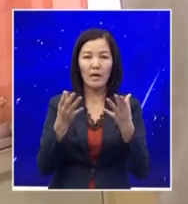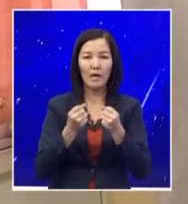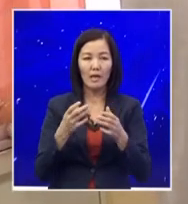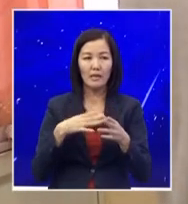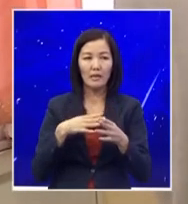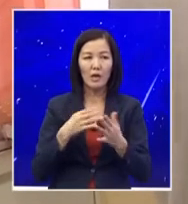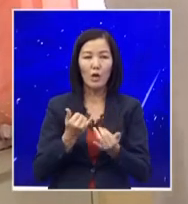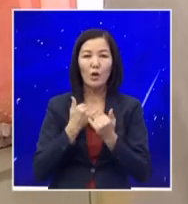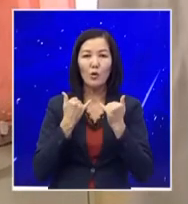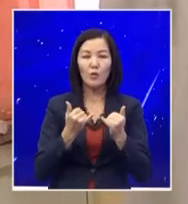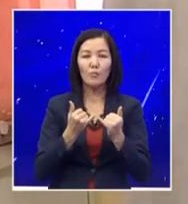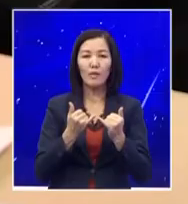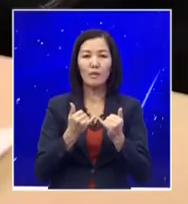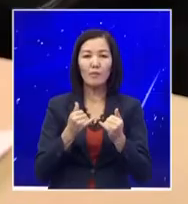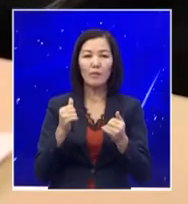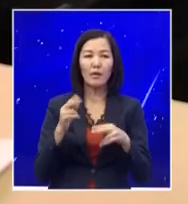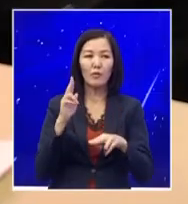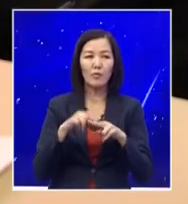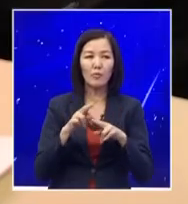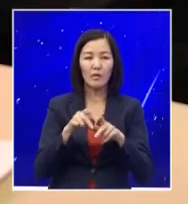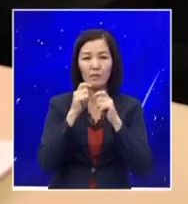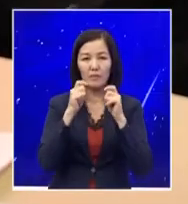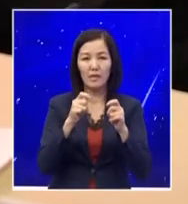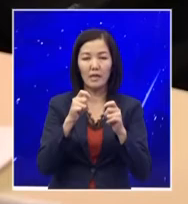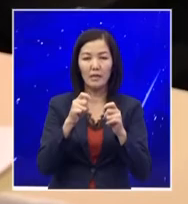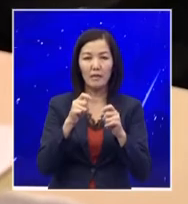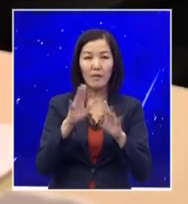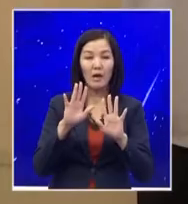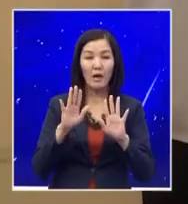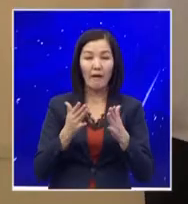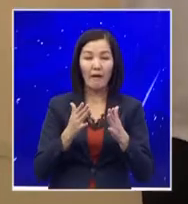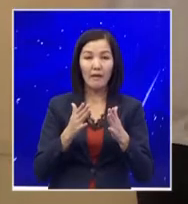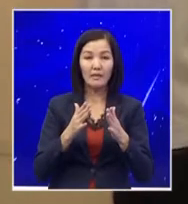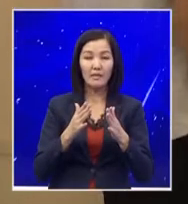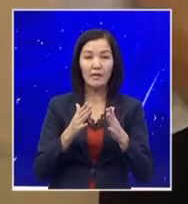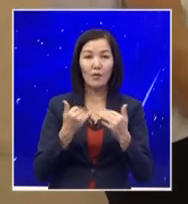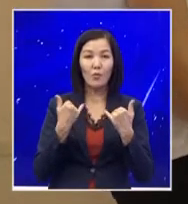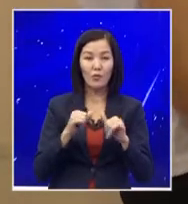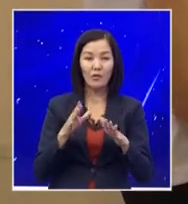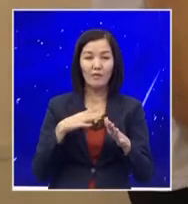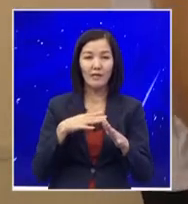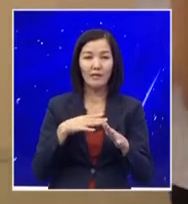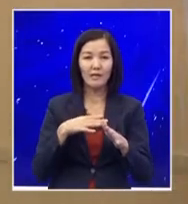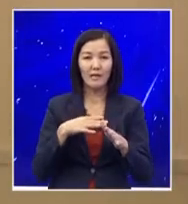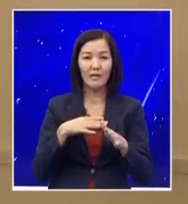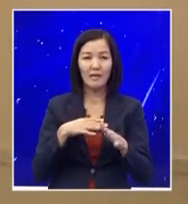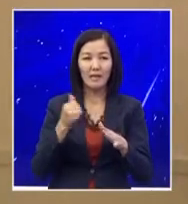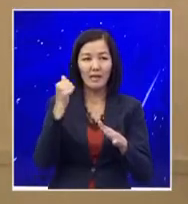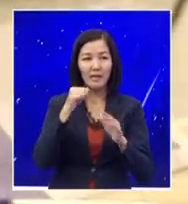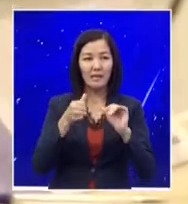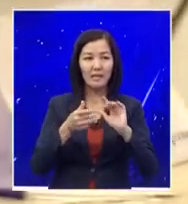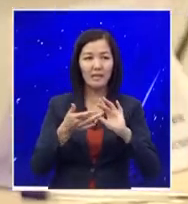осылай құрметтеп, ел алдында құжат беретте бойламаса керек. Аңырып қалды. Артынша қуанды. Бұл енді есінде мәңгі қалатын